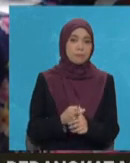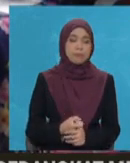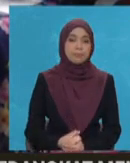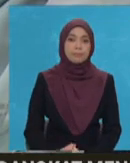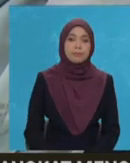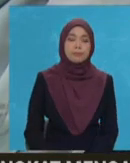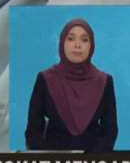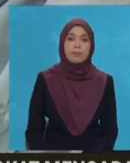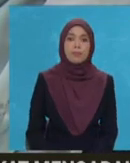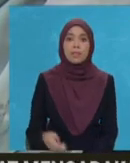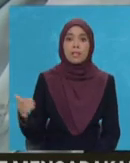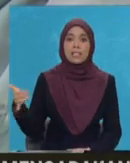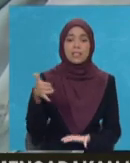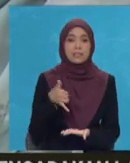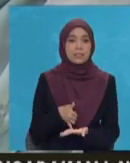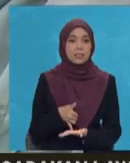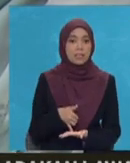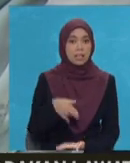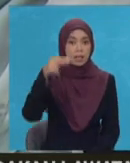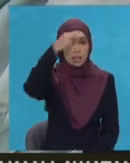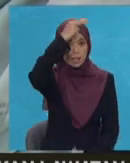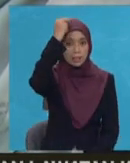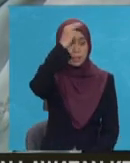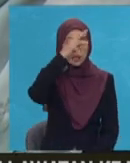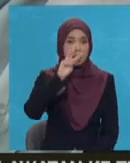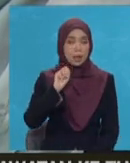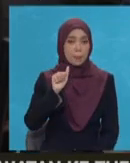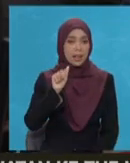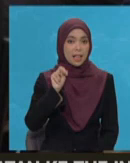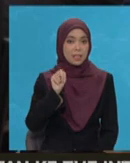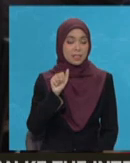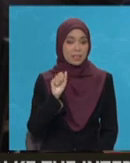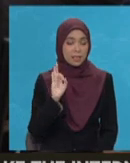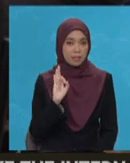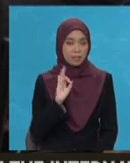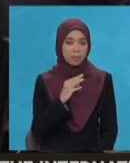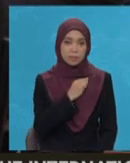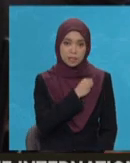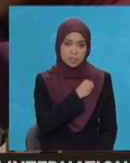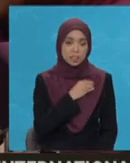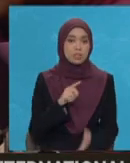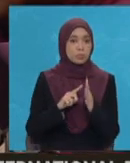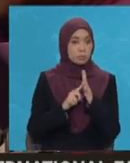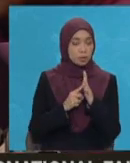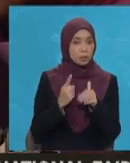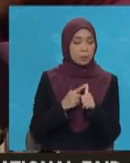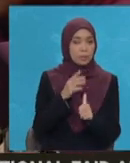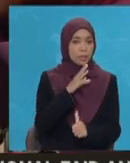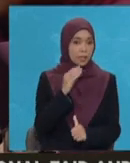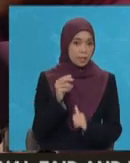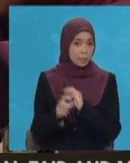hadir yang berhormat jatuh Sri Setia dokter Awang Hj Abdul Manaf dan haji badusin menteri sumber-sumber utama dan pelancongan